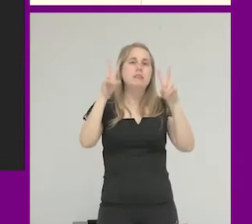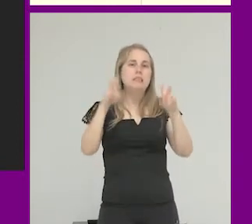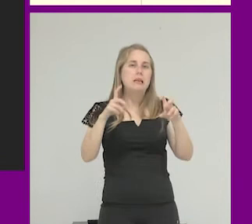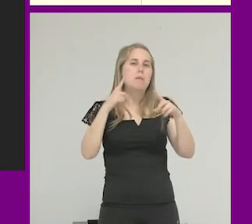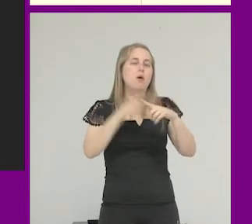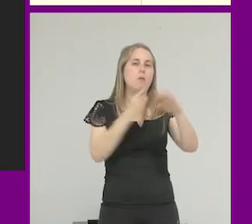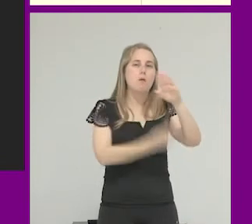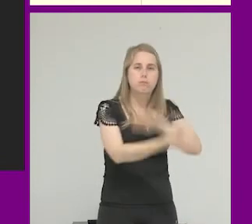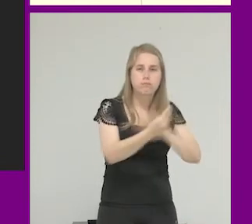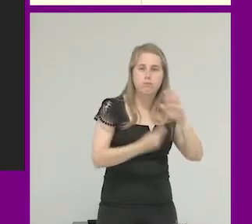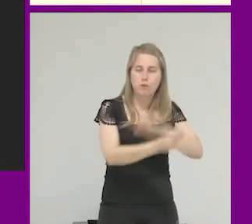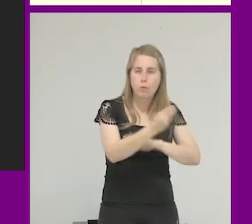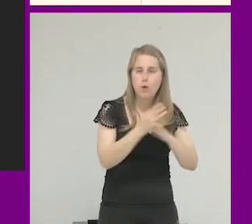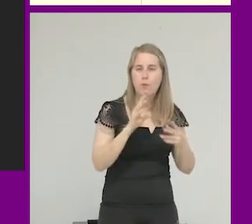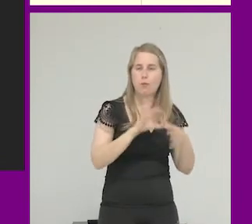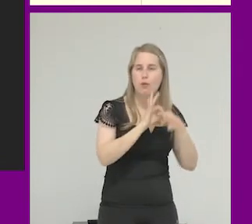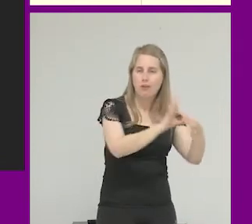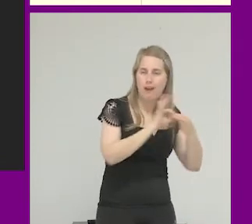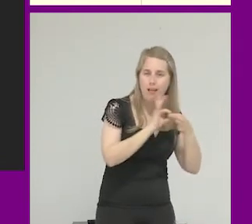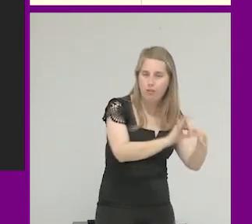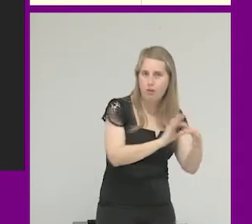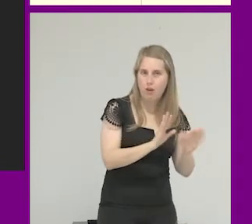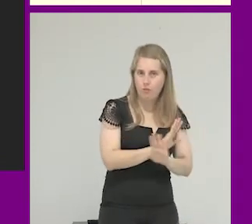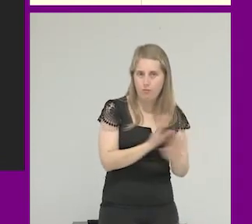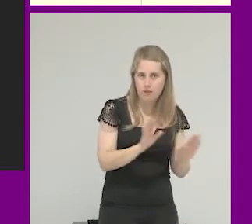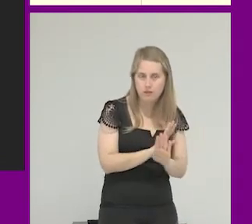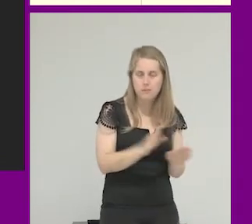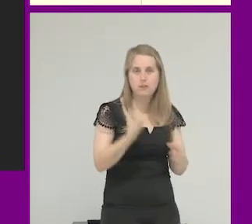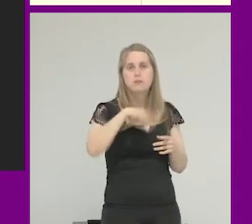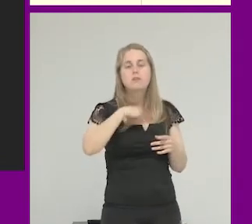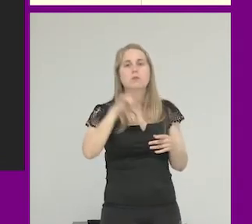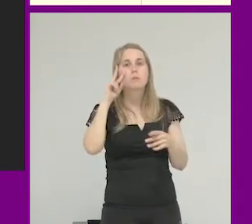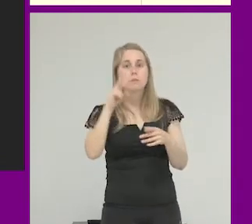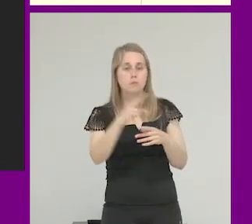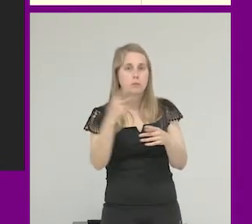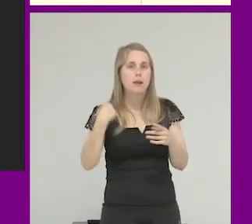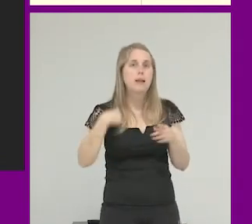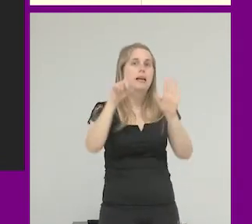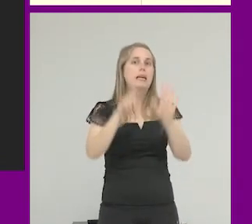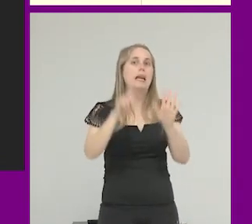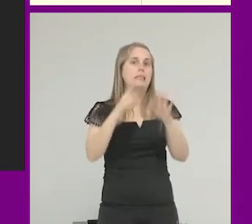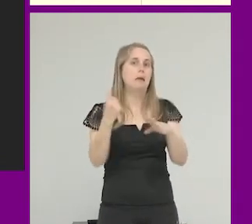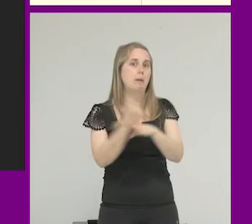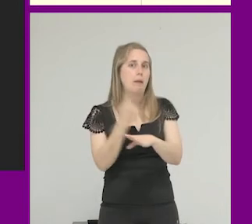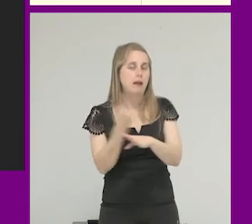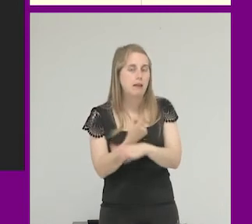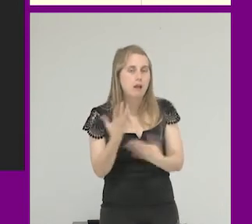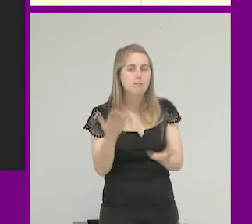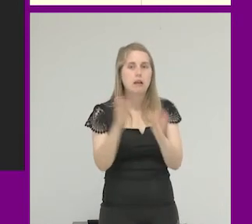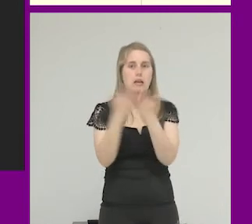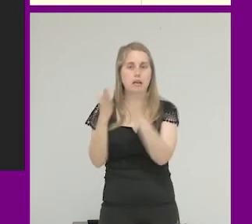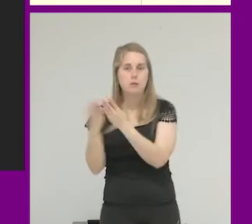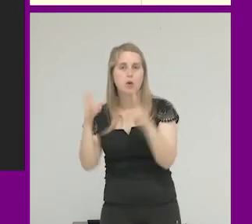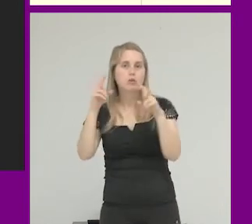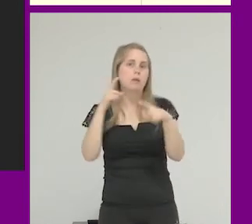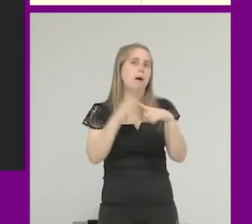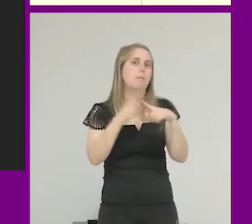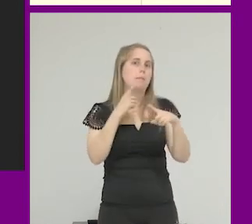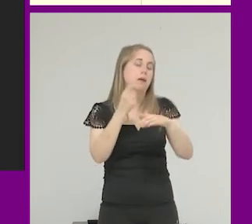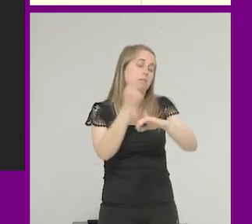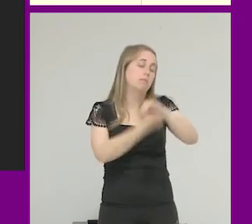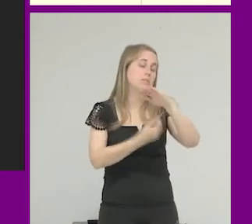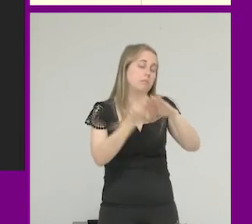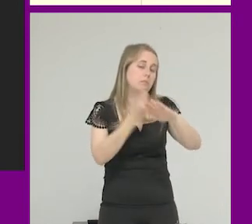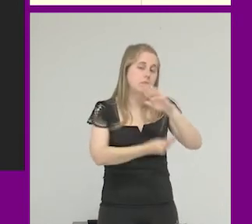osea, hau da, ugalketarekin zer ikusi kanataletan, osea, ikusi dezakegu LH zeigarren baiako liburuetan ugalketa praktikak,